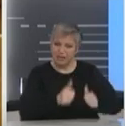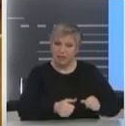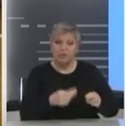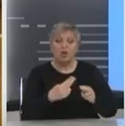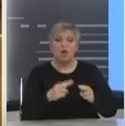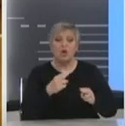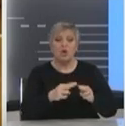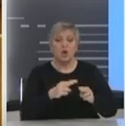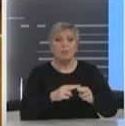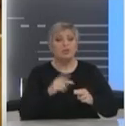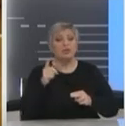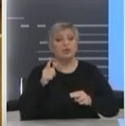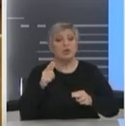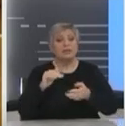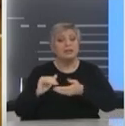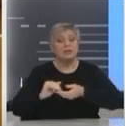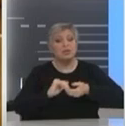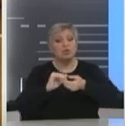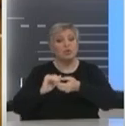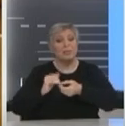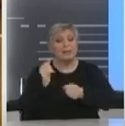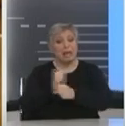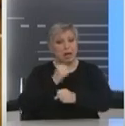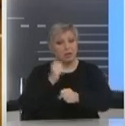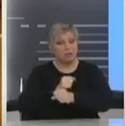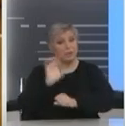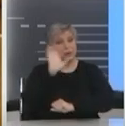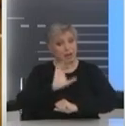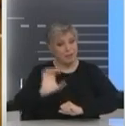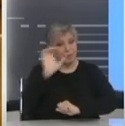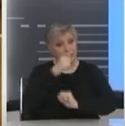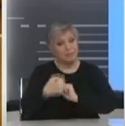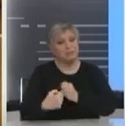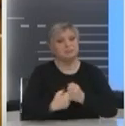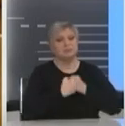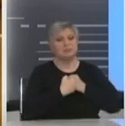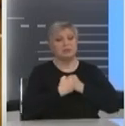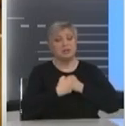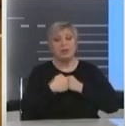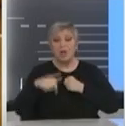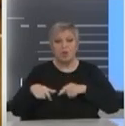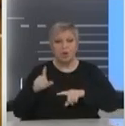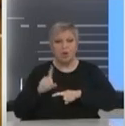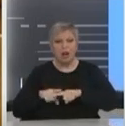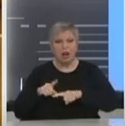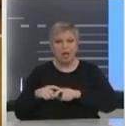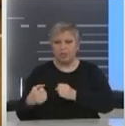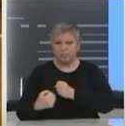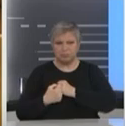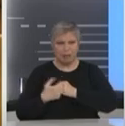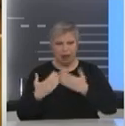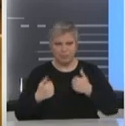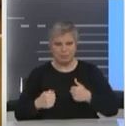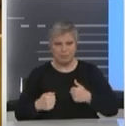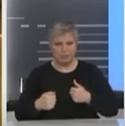τα ευρωπαϊκά συνδικάτα. Οι δικοί μας συνδικαλιστές στόμα είχαν, αλλά μιλιά δεν είχαν. Τι πετύχαμε λοιπόν?